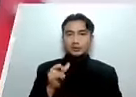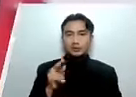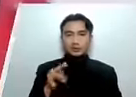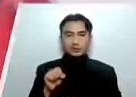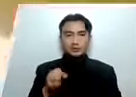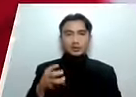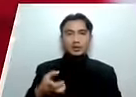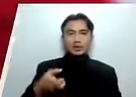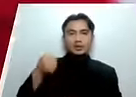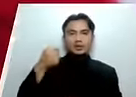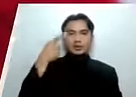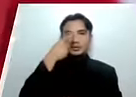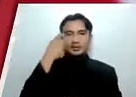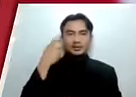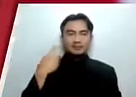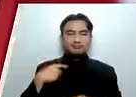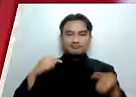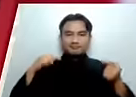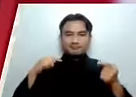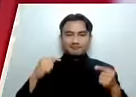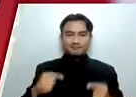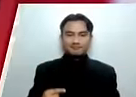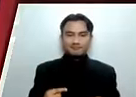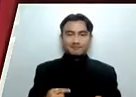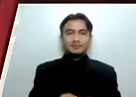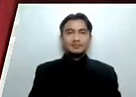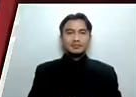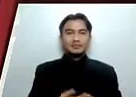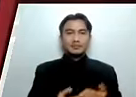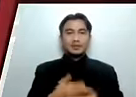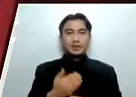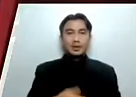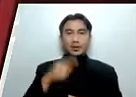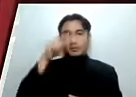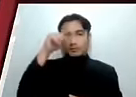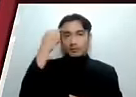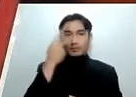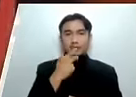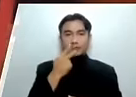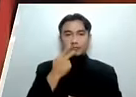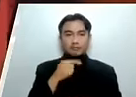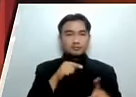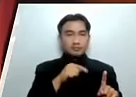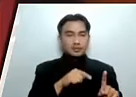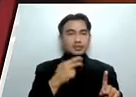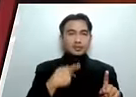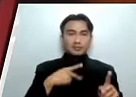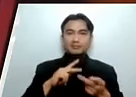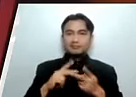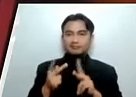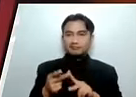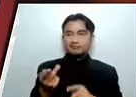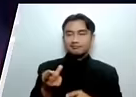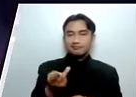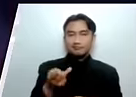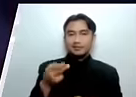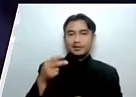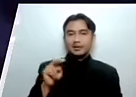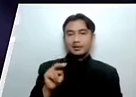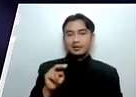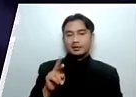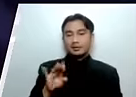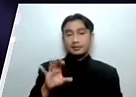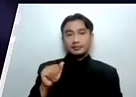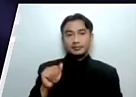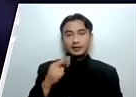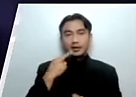injury. Loud agency ni Blackpink Lisa, pumirma ng partnership sa American label na RCA Records. Aubrey